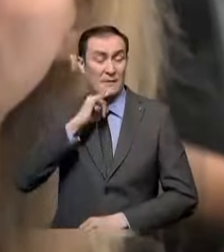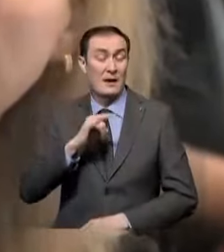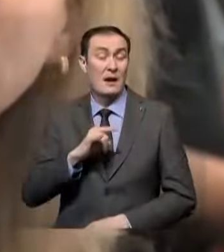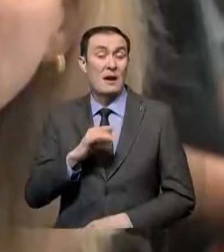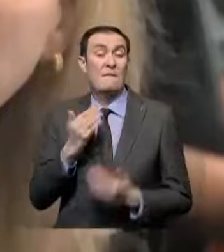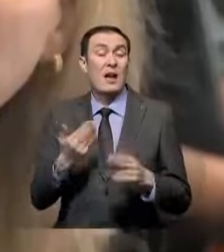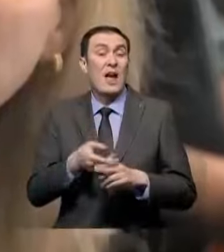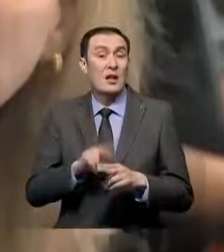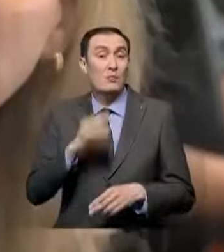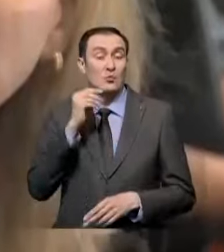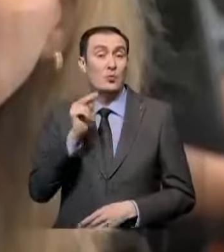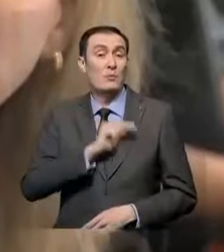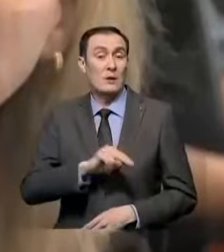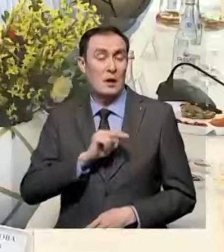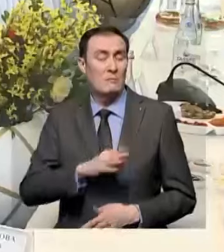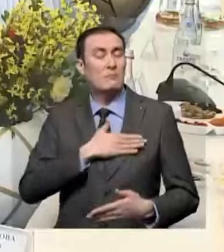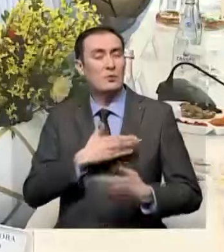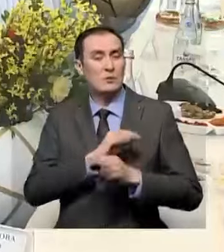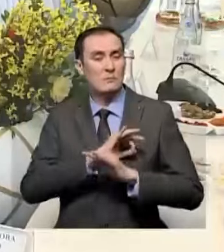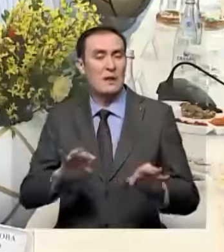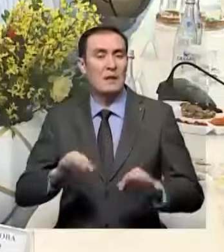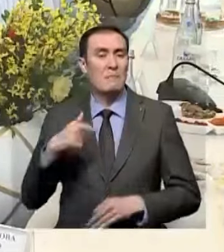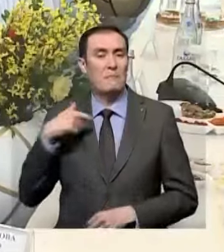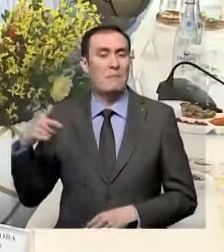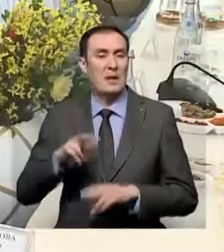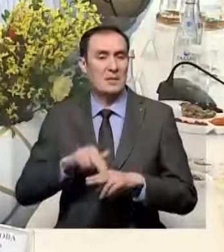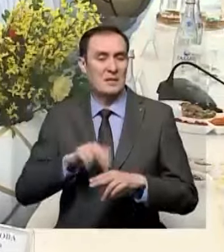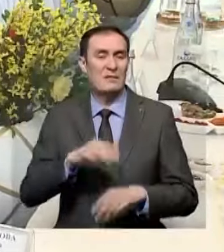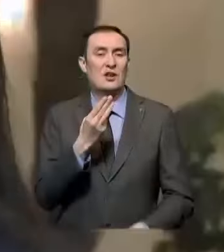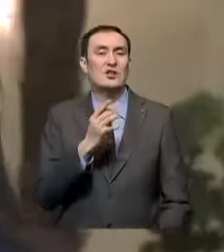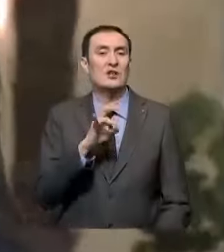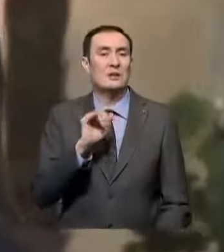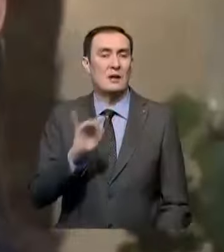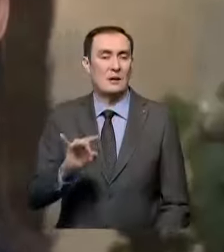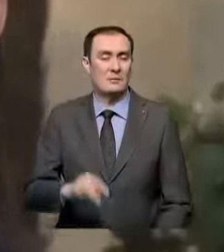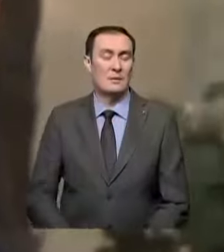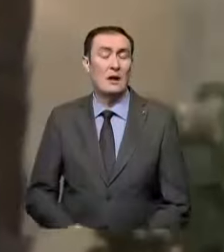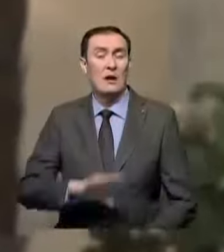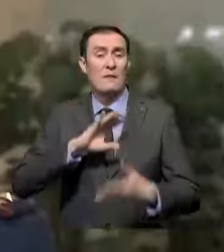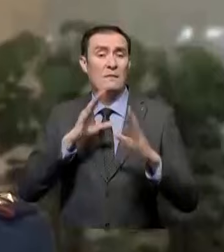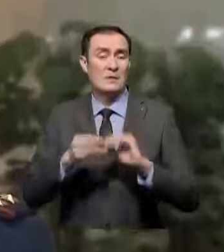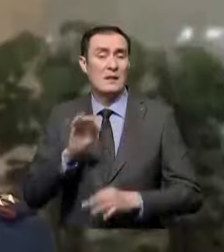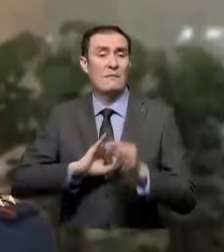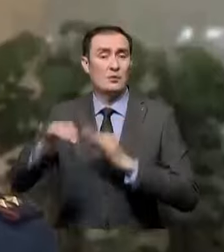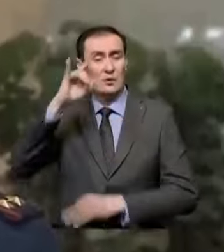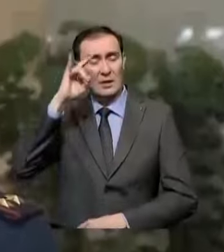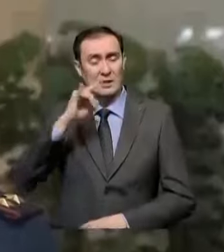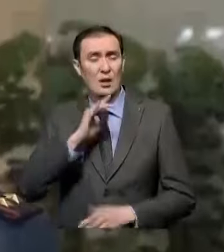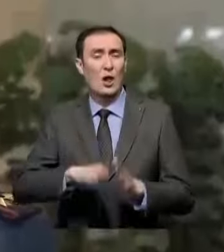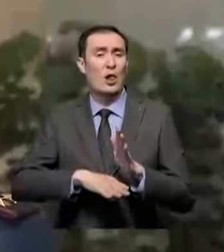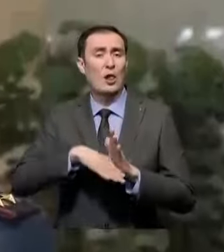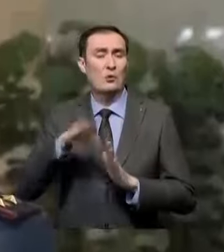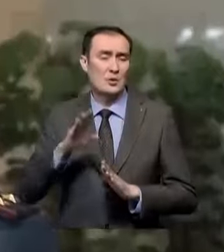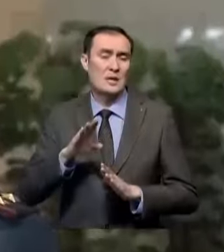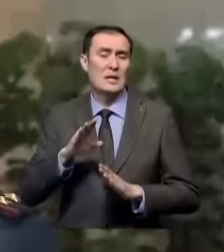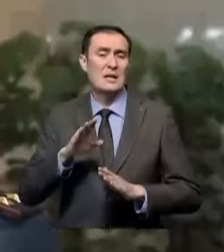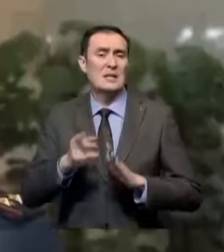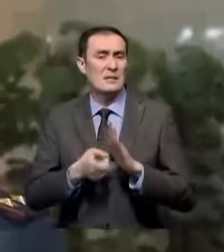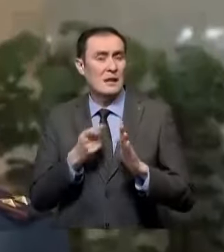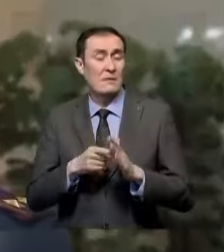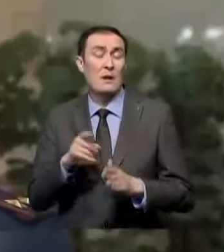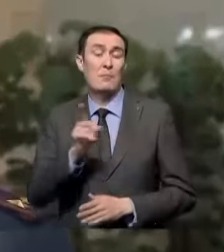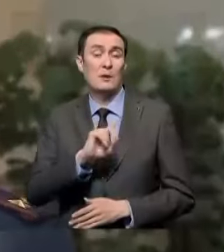ожиданиям, в этом мужском деле преуспела капитан полиции Шинар Рустемкызы. В целом, в Восточном Казахстане все лучшие следователи, так скажем. Да?